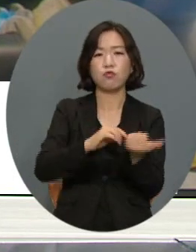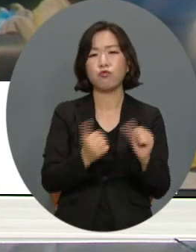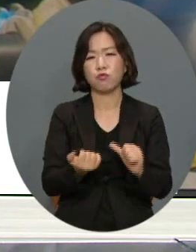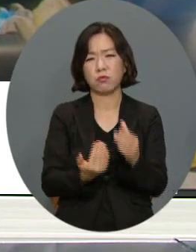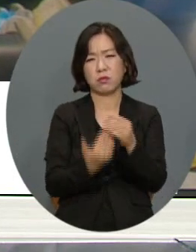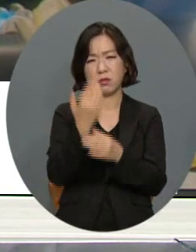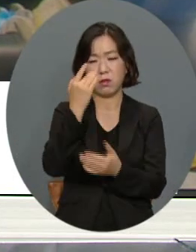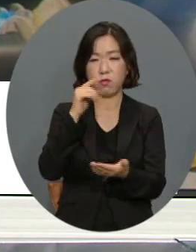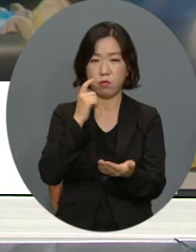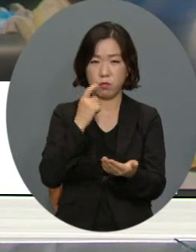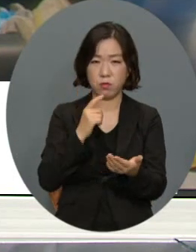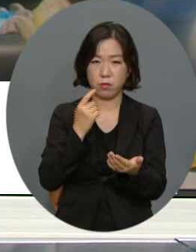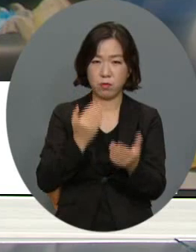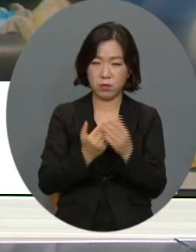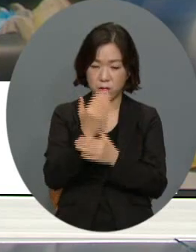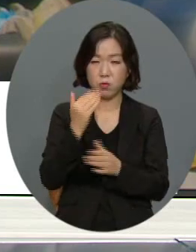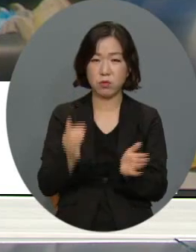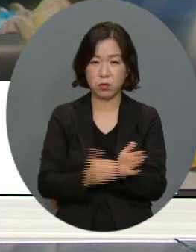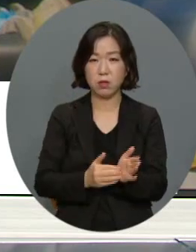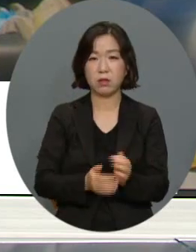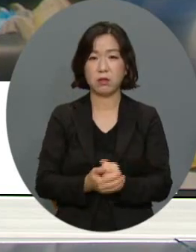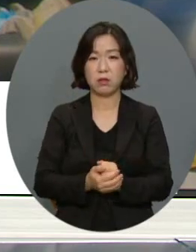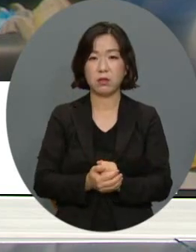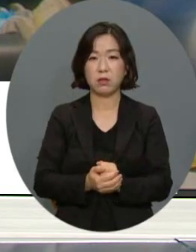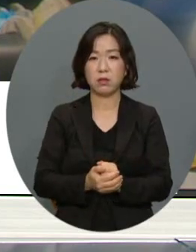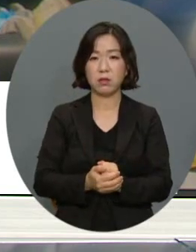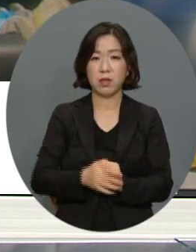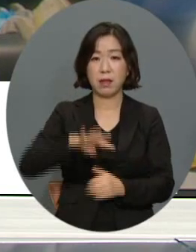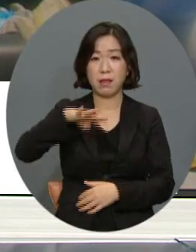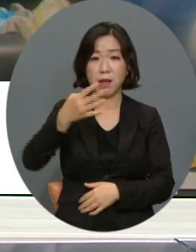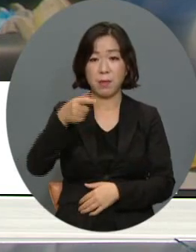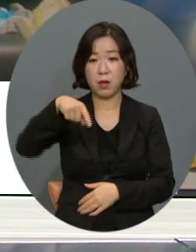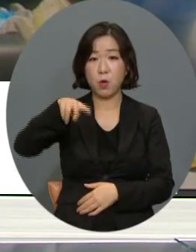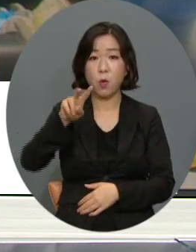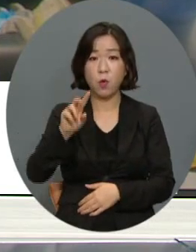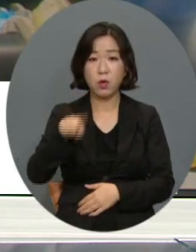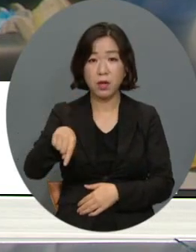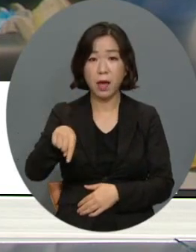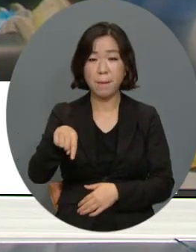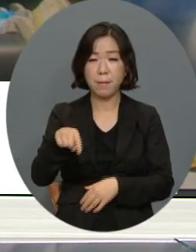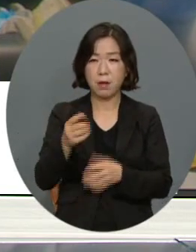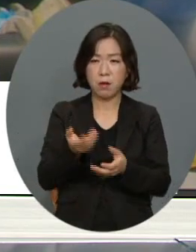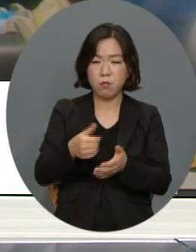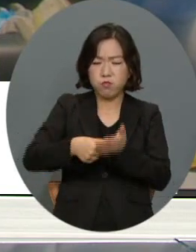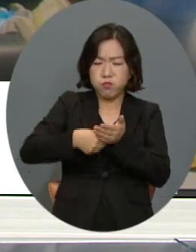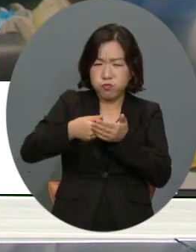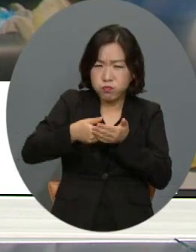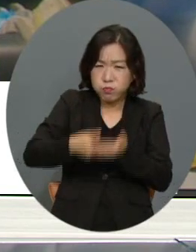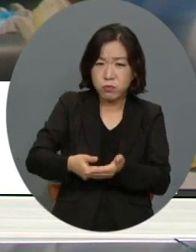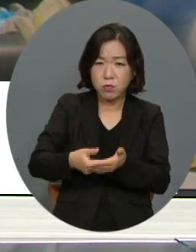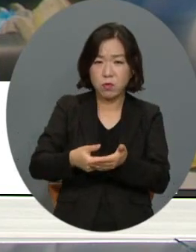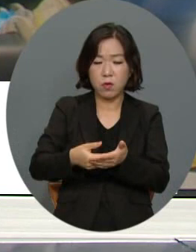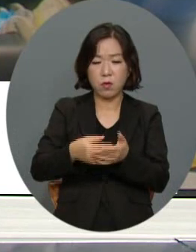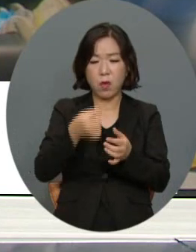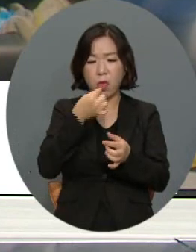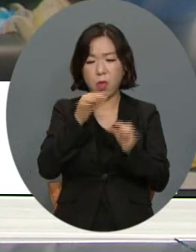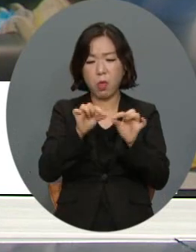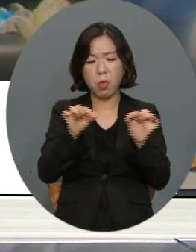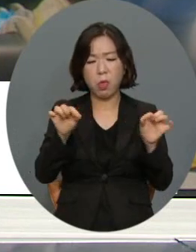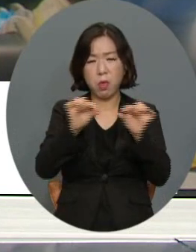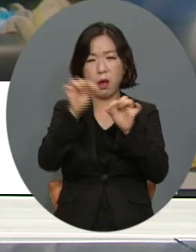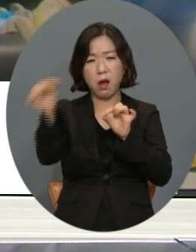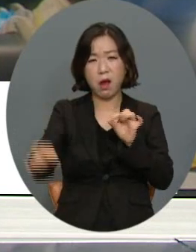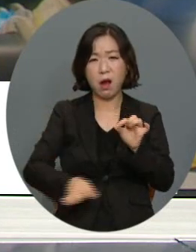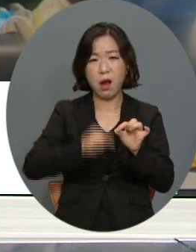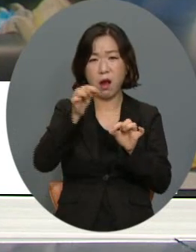사고가 발생했습니다. 수백 킬로그램짜리 드럼을 옮기는데 고정장치도 없이 가느다란 밧줄 하나만